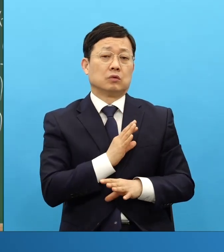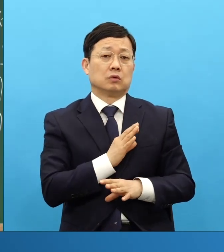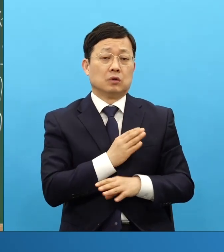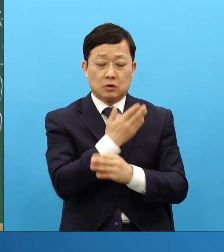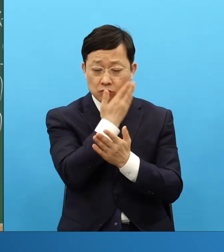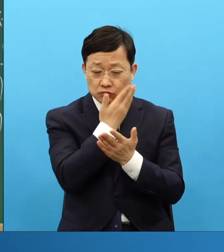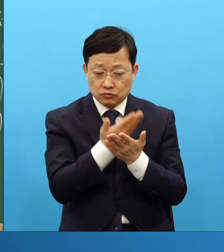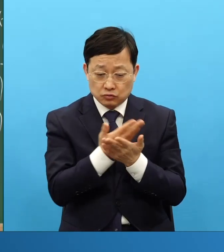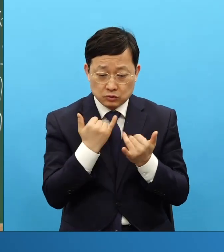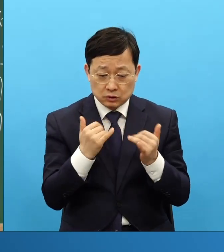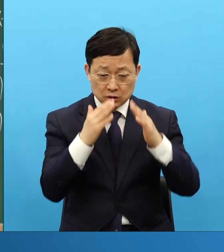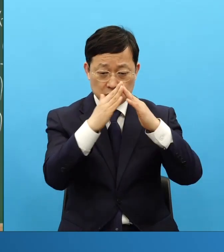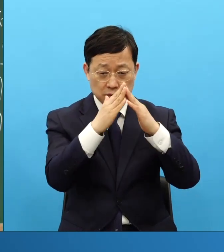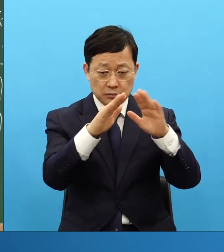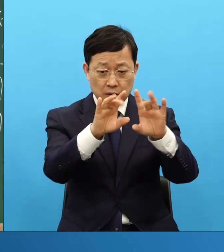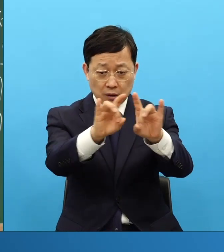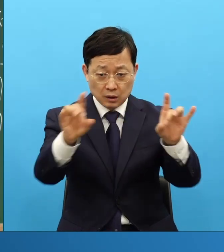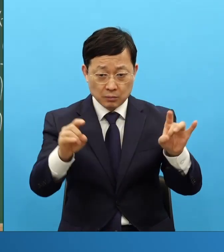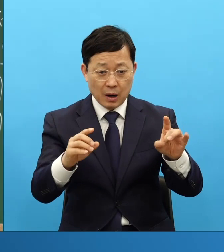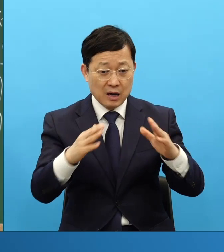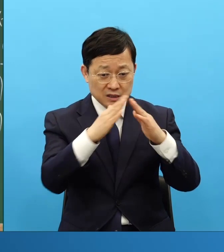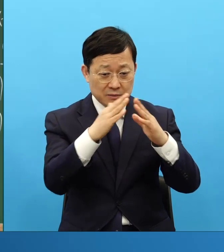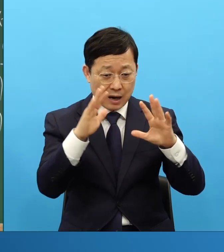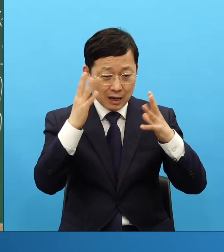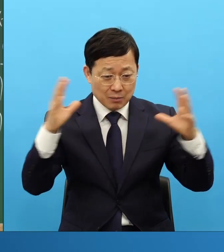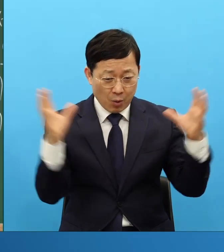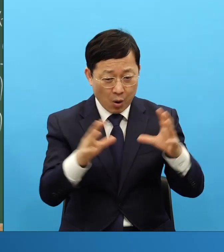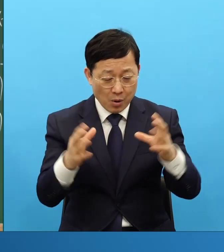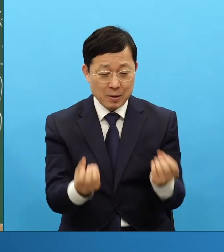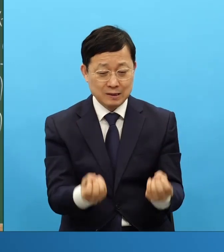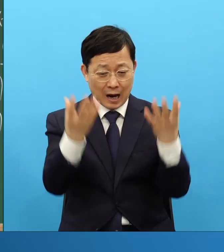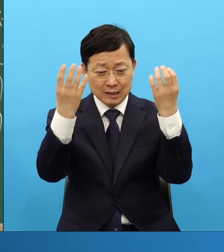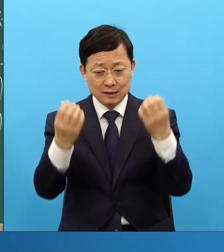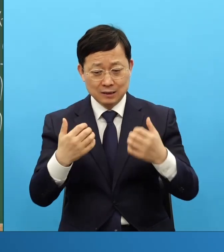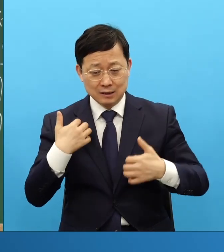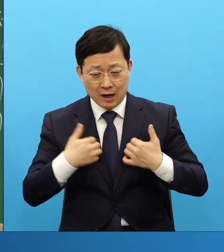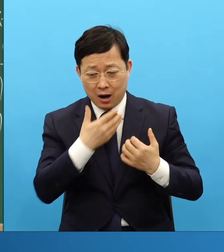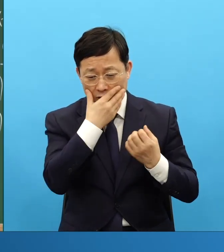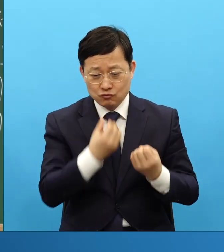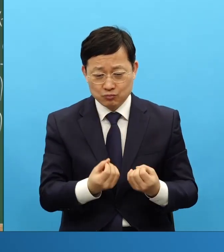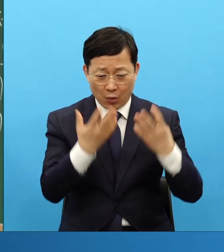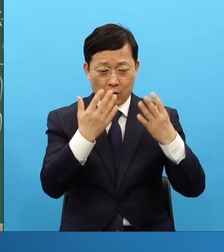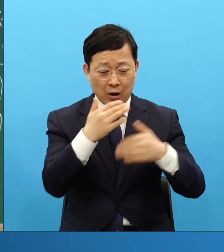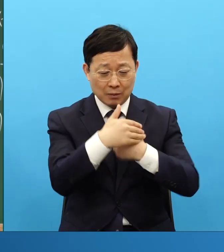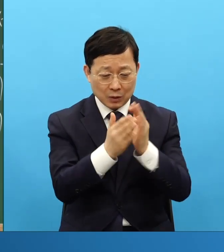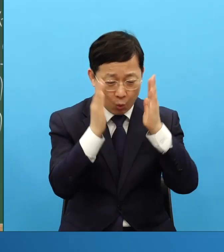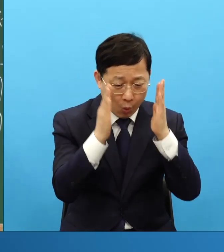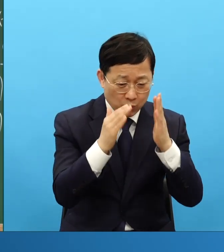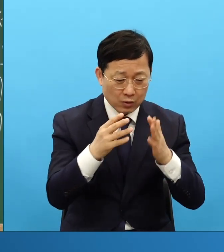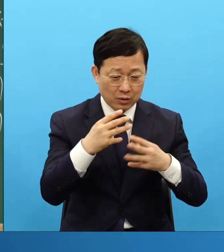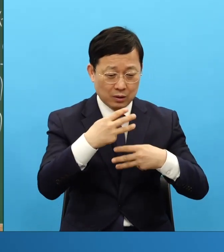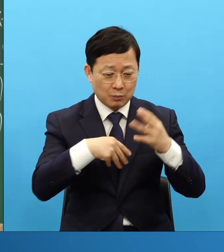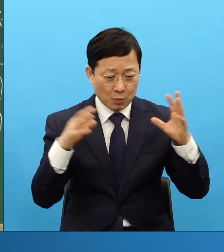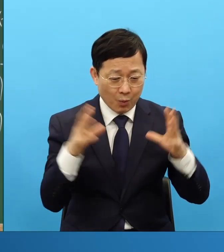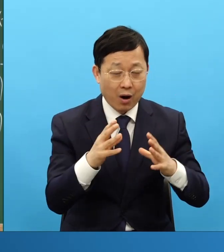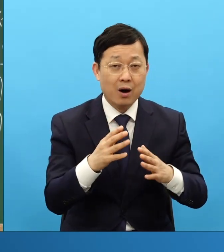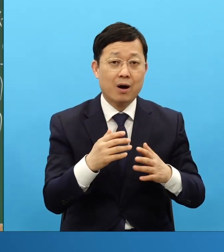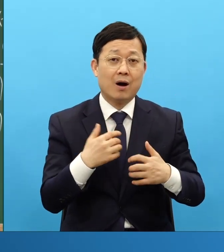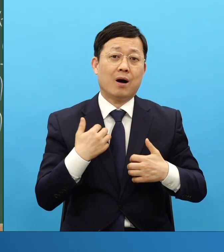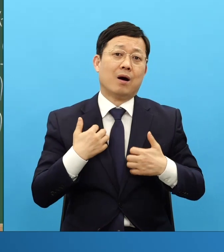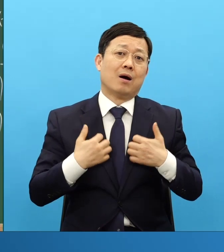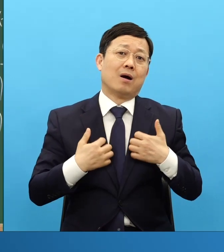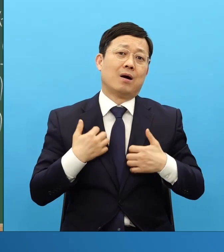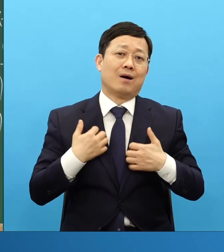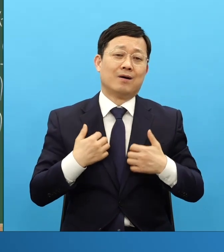빌려서 하니까요. 중직자 집 자체도 막 잔치요. That we were borrowing the homes of church officers, and so their homes almost became like a celebration. 그런데 기준을